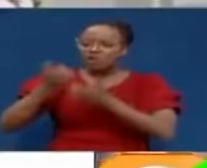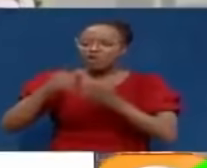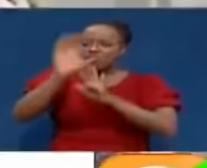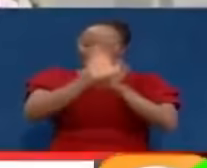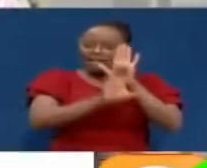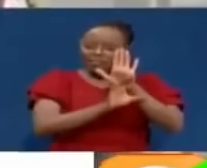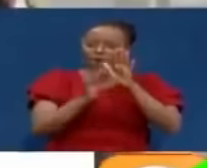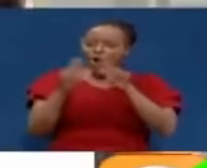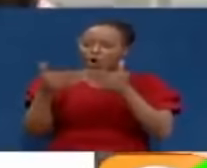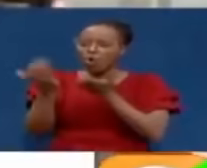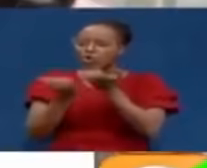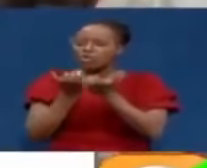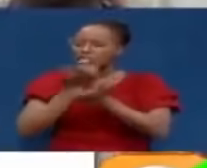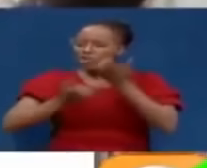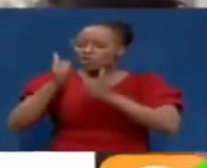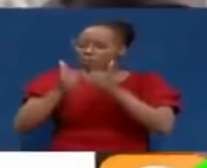ama uchumi?